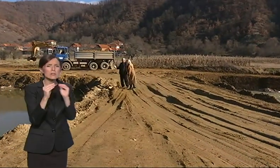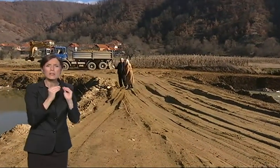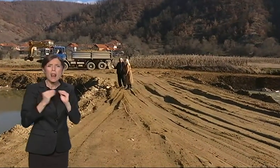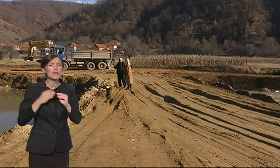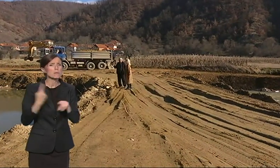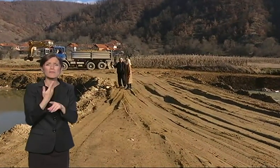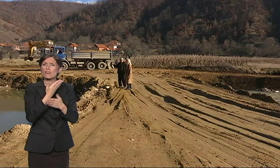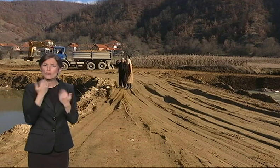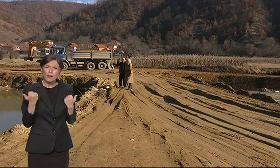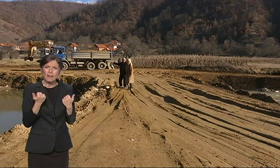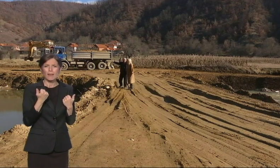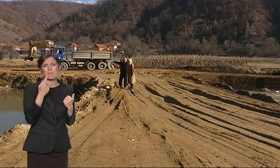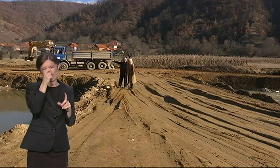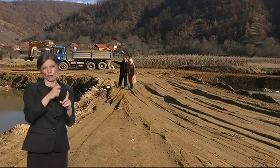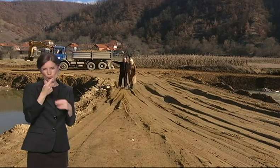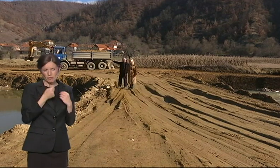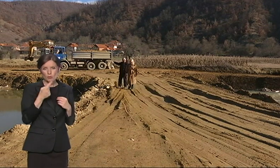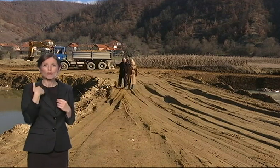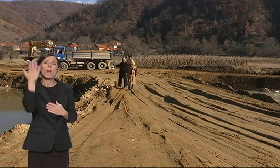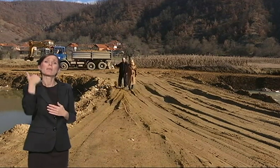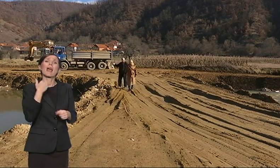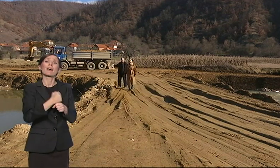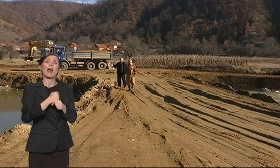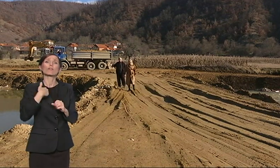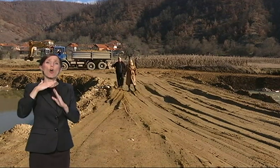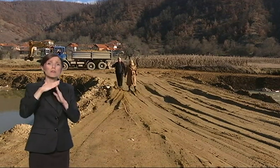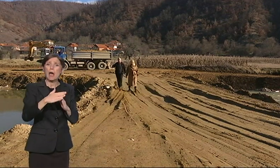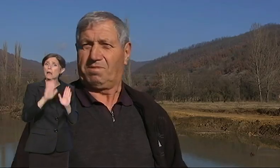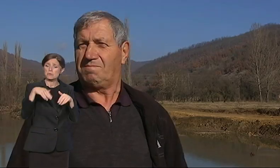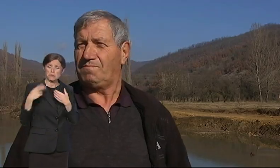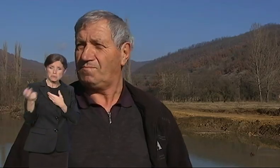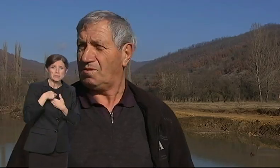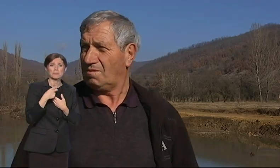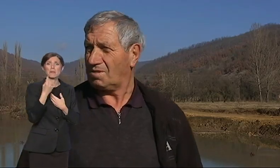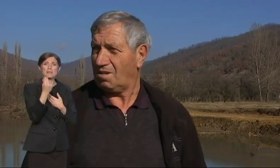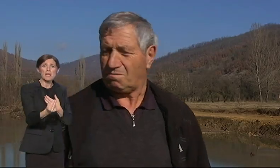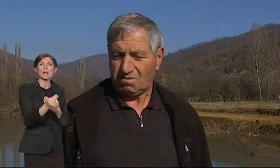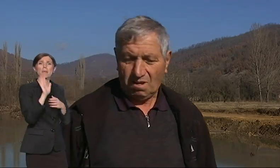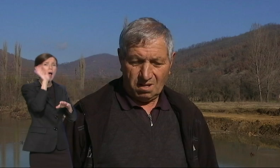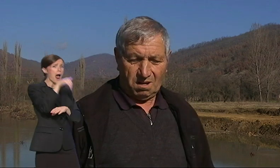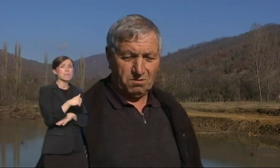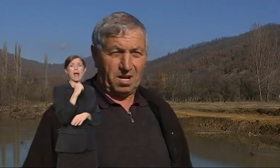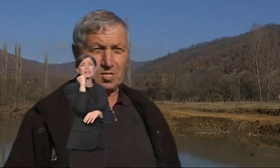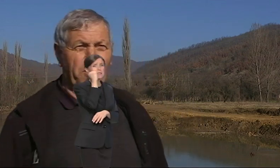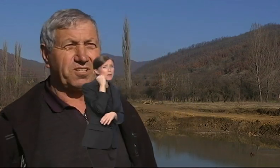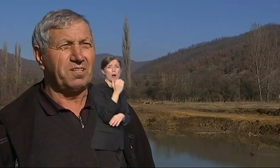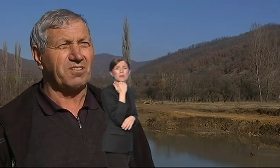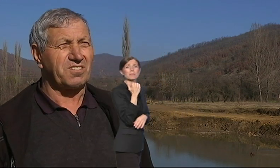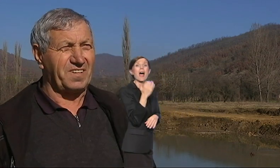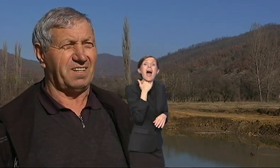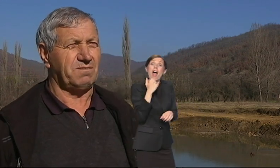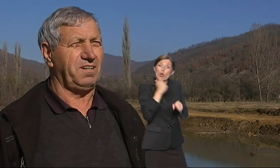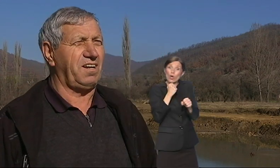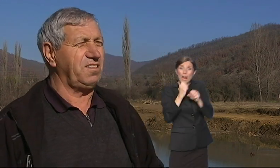Ja sam bio i taksista, ali ljudi se vozili i obanci, i romi, i srp. Kada kažu? Ako radiš pošteno,